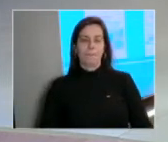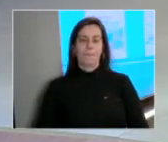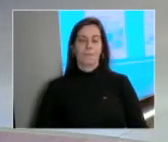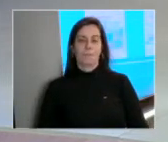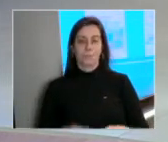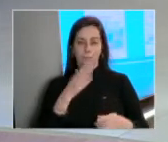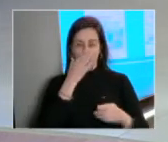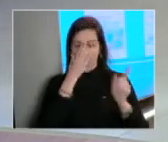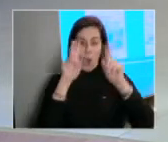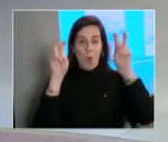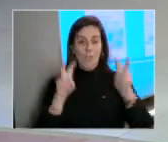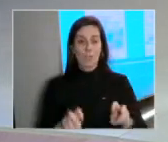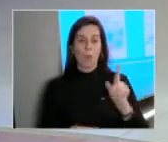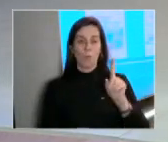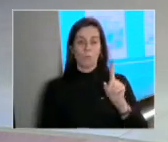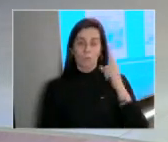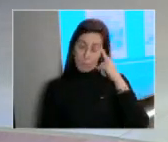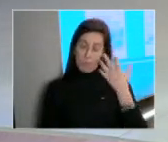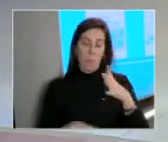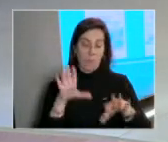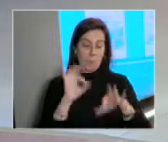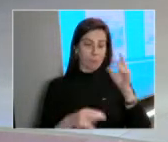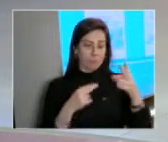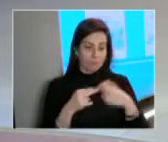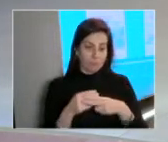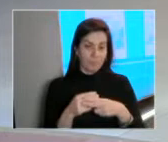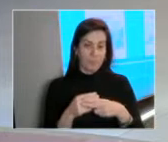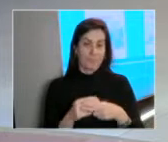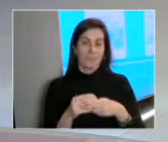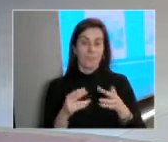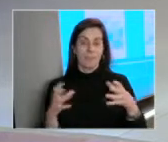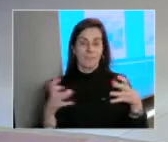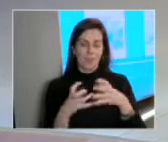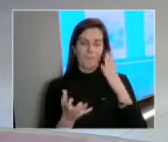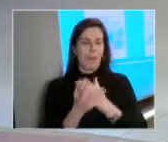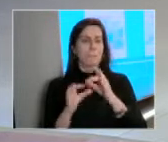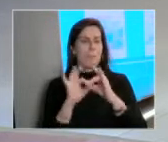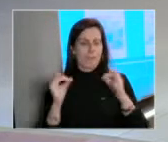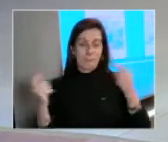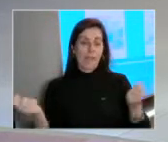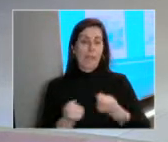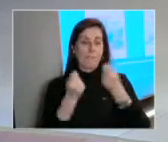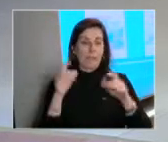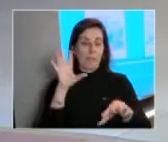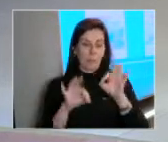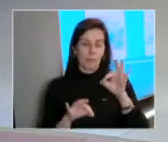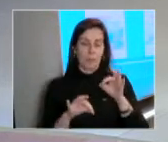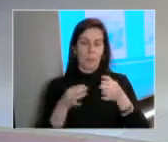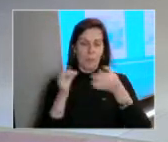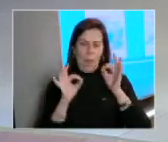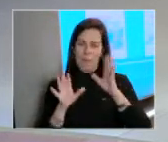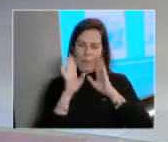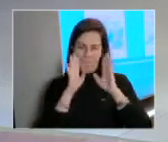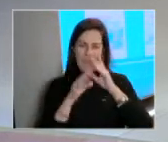טוב, לא לציטוט, אתם יודעים, מערכת בחירות, המפלגות עצמן כבר מתחילות בקמפיינים, בעיקר